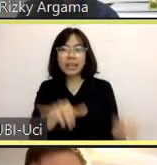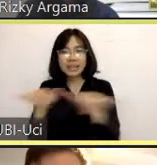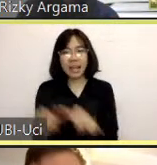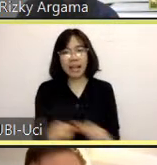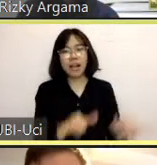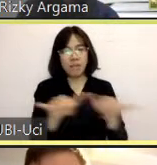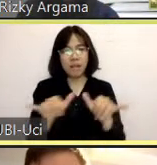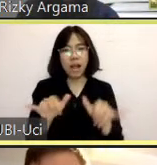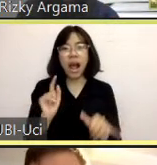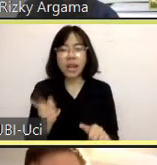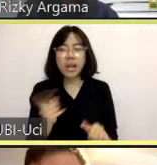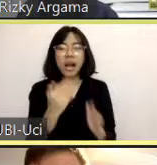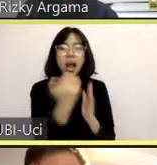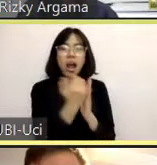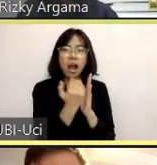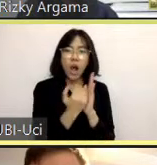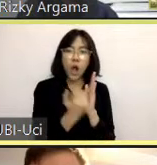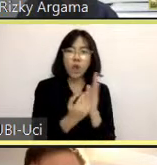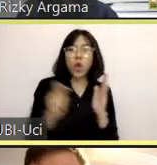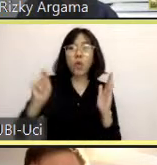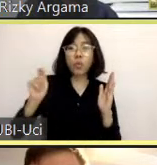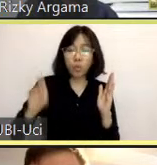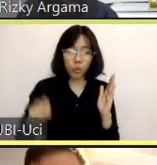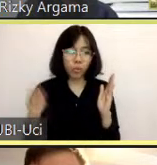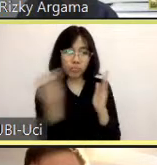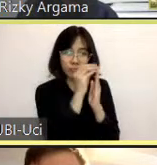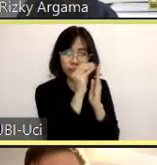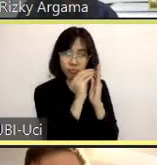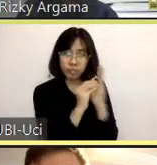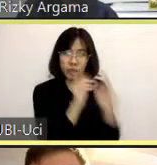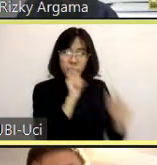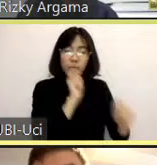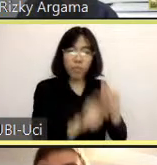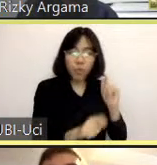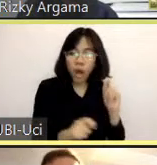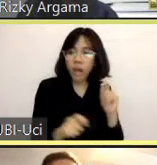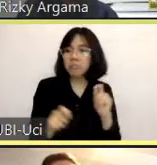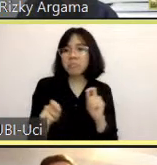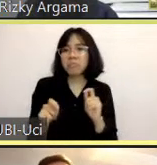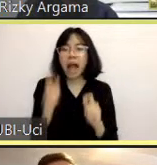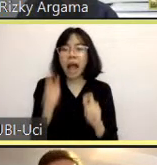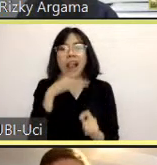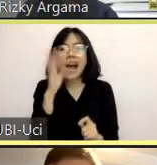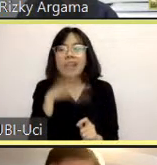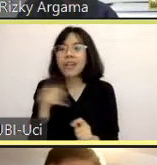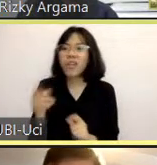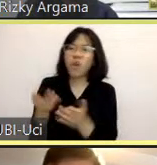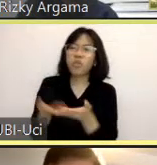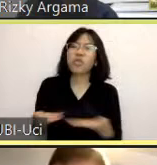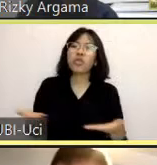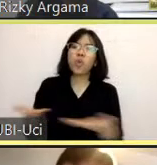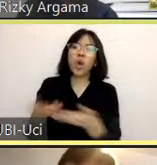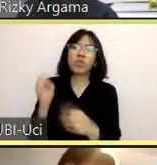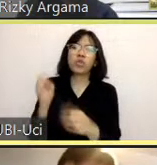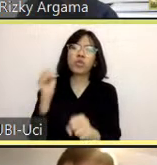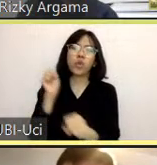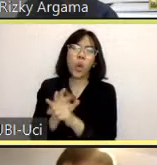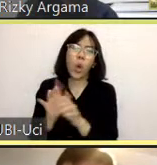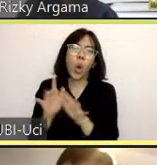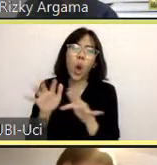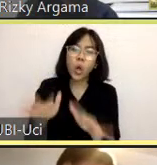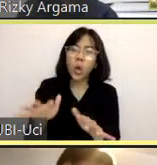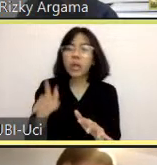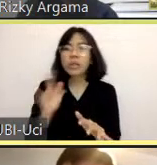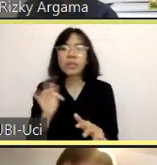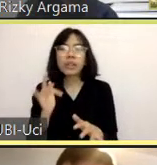instrumen-instrumen hukum dengan alasan pandemi, entah dia menerapkan apa misinformasi, fake news,